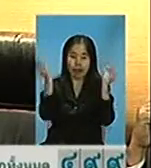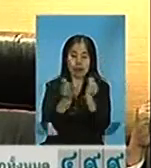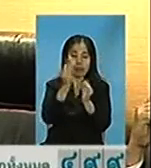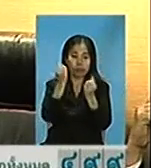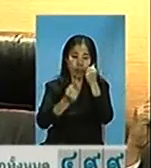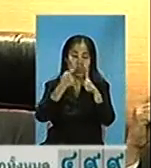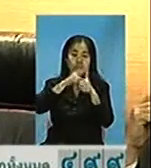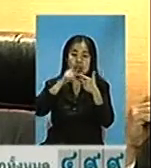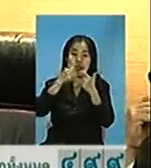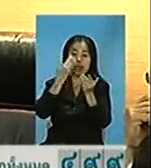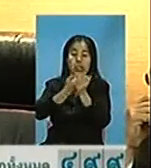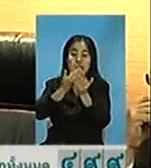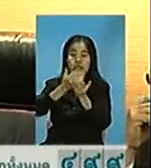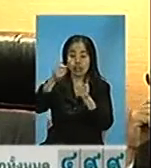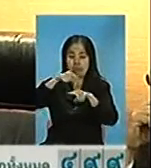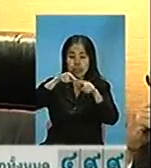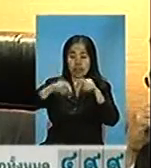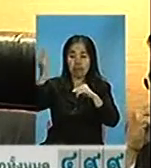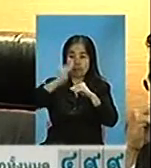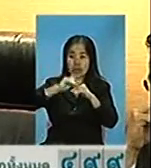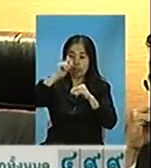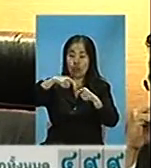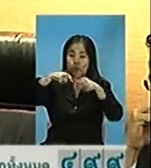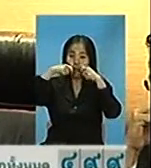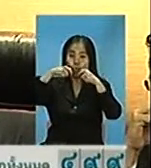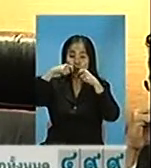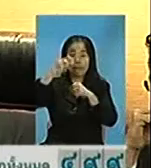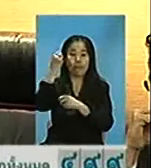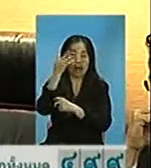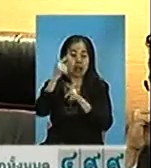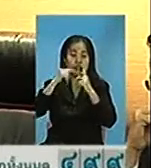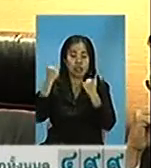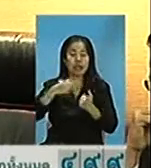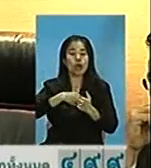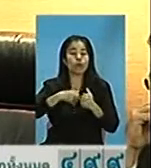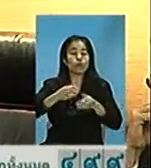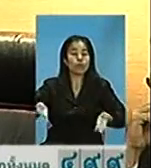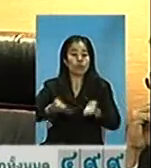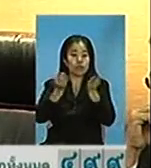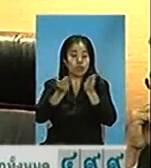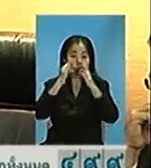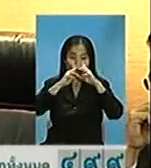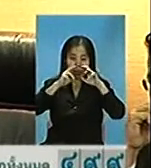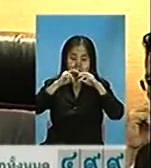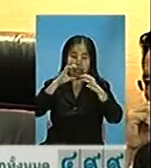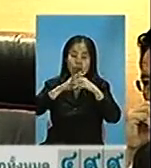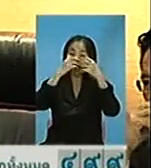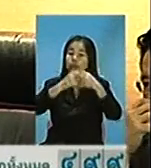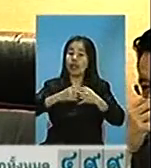ะไปเก็บเงินจากถุงยางอนามัยเพิ่มมากขึ้นเราถึงสนับสนุนส่งเสริมงานวิจัยด้านอุตสาหกรรมม